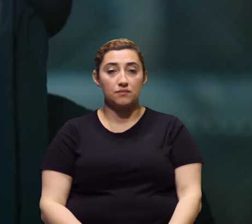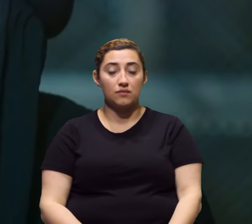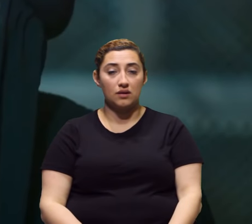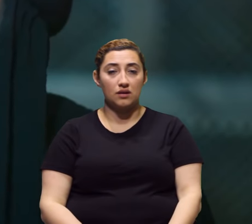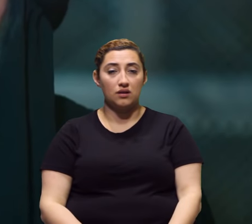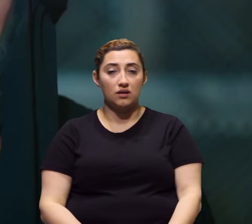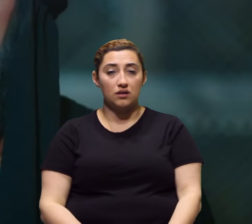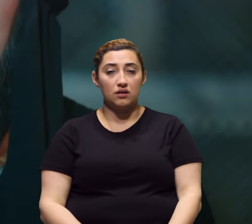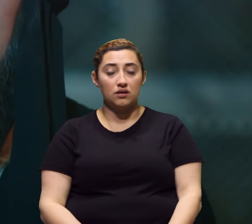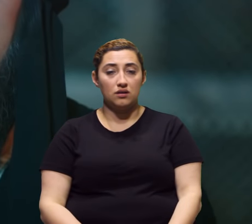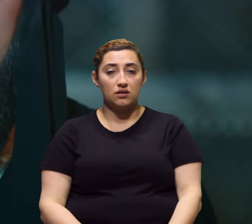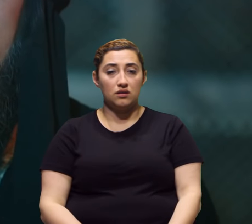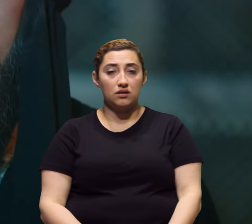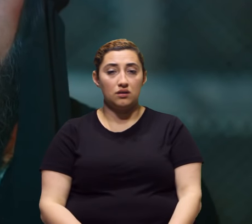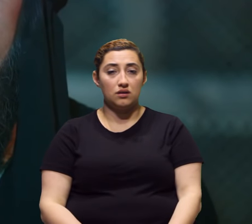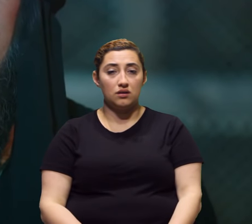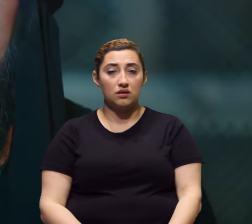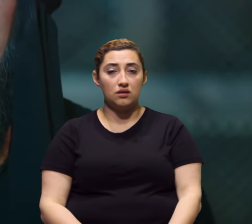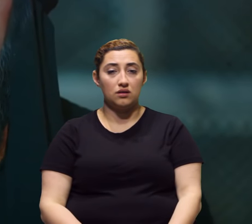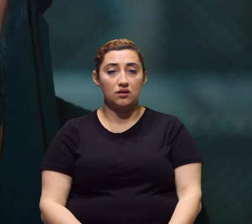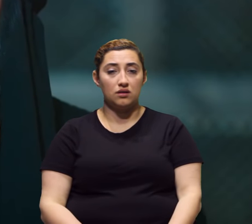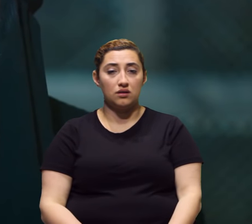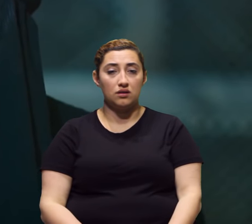Ahmet Yunus ile şeyhin huzurunda.